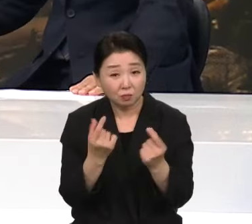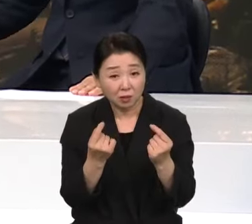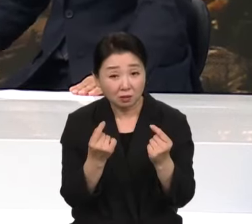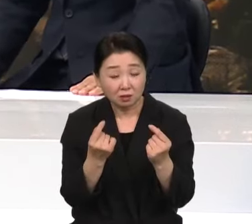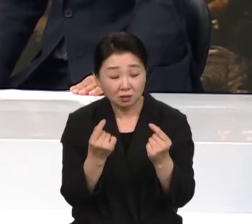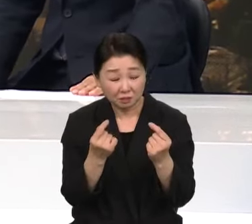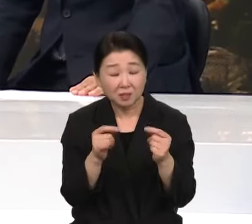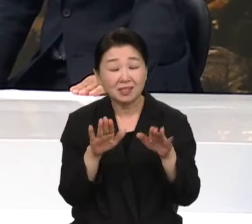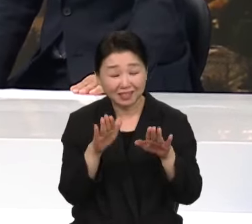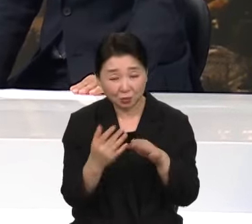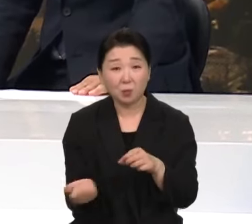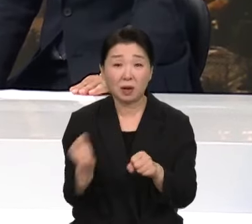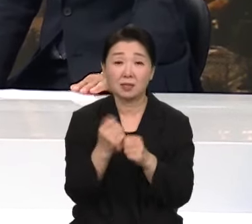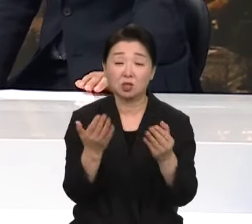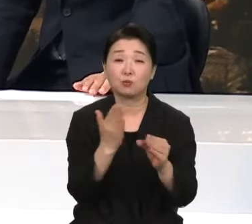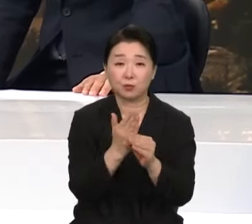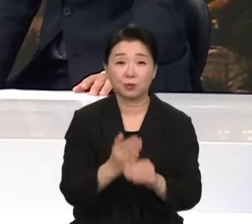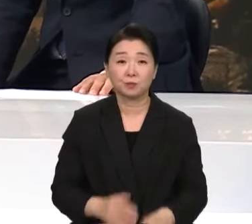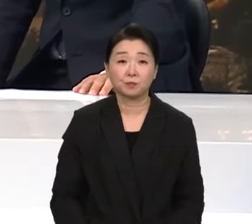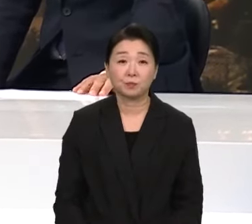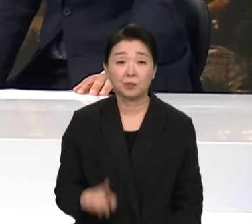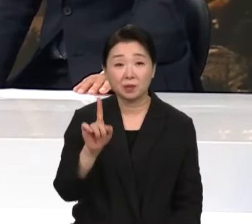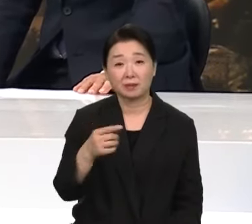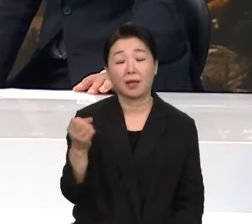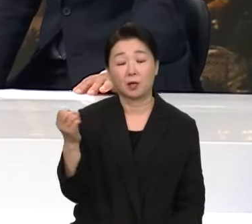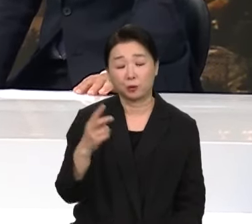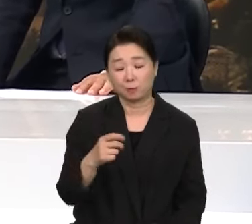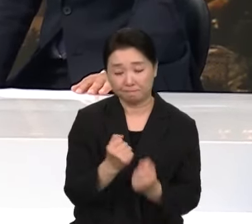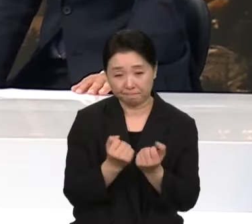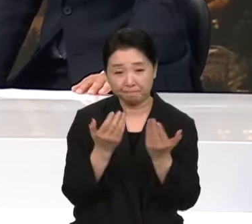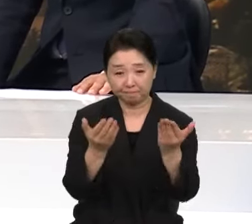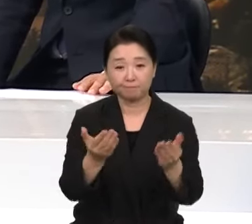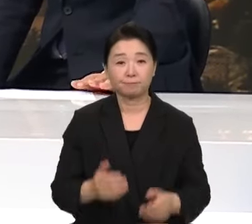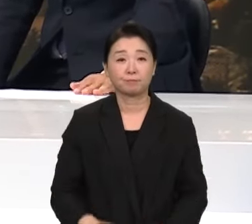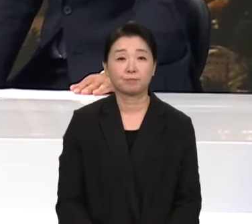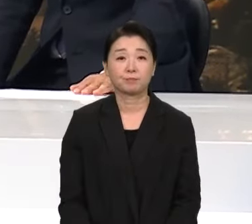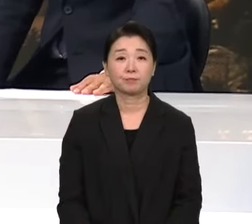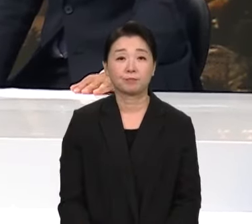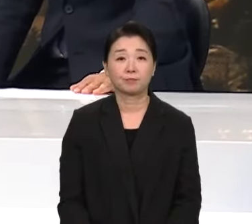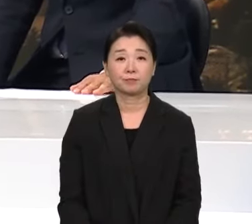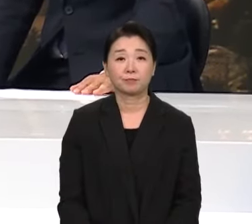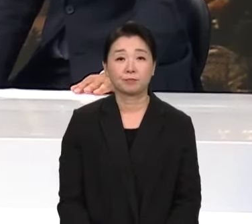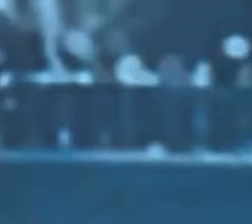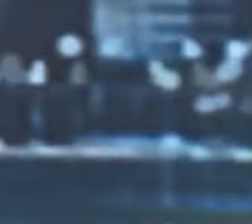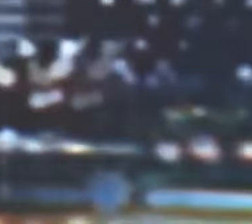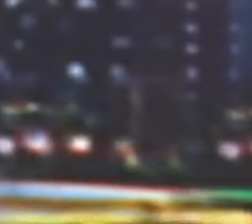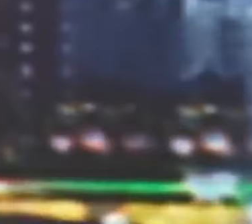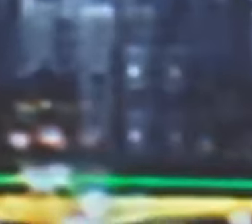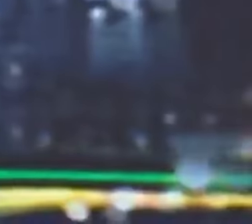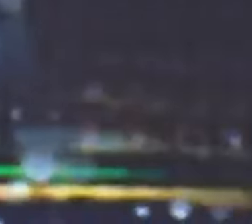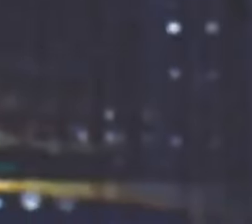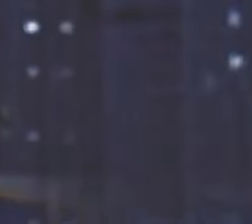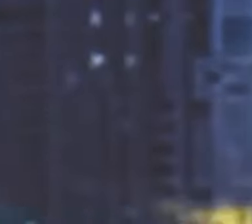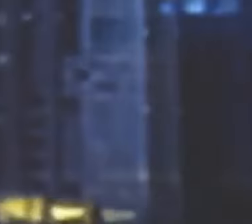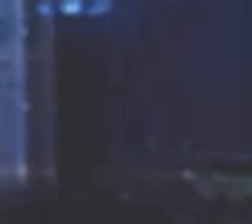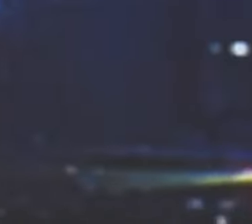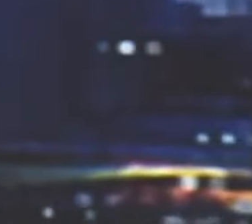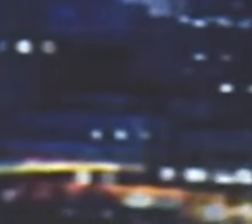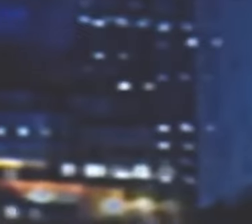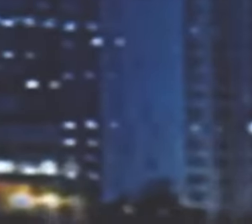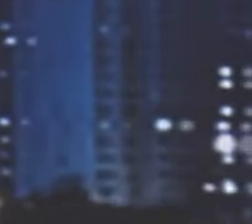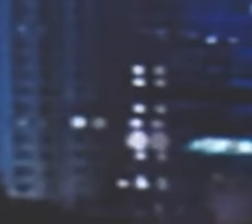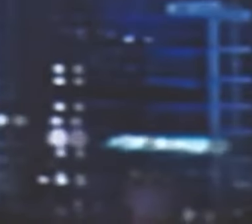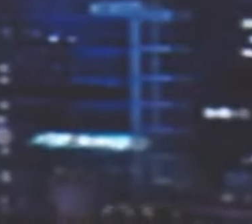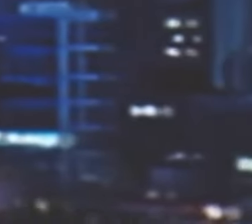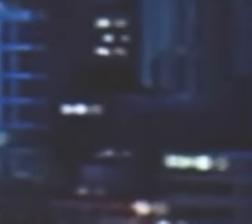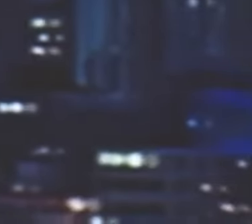속개를 할 겁니다. 이따가 오후 알겠습니다. 밤에요. 내일도 또 자세히 전해드리도록 하겠습니다. 이성대 기자였습니다. JTBC 뉴스를